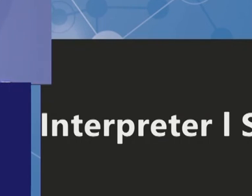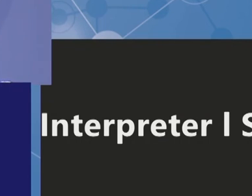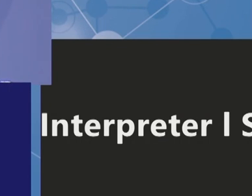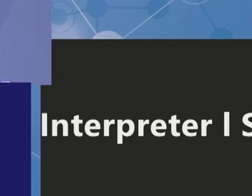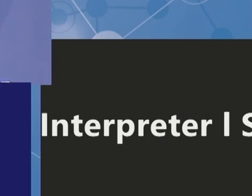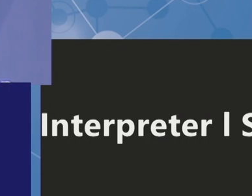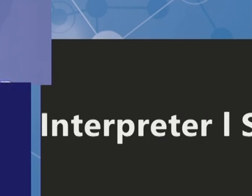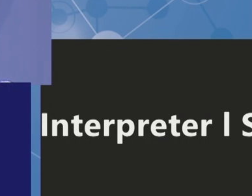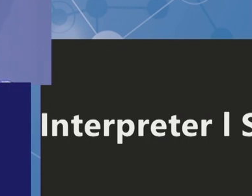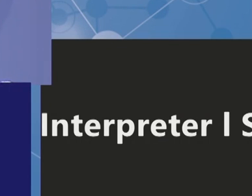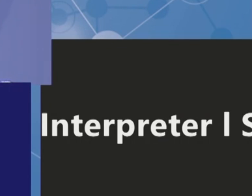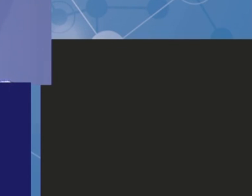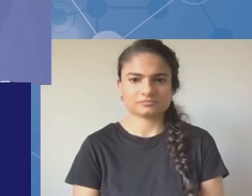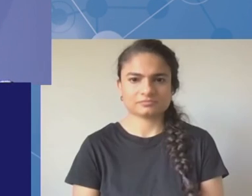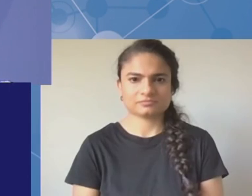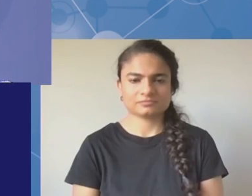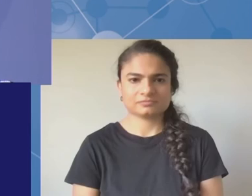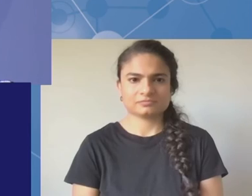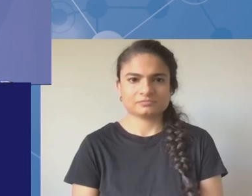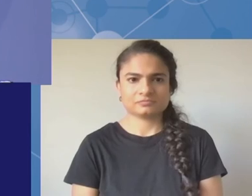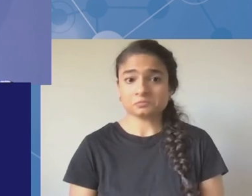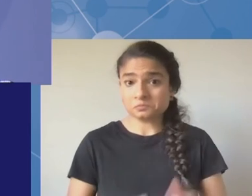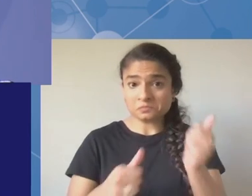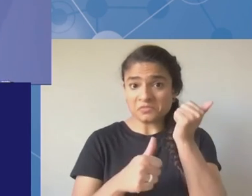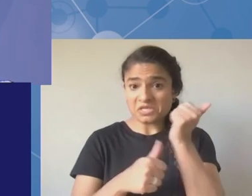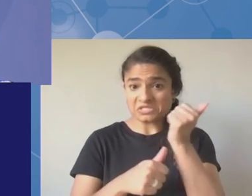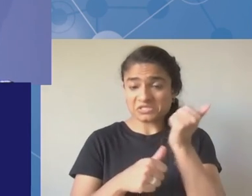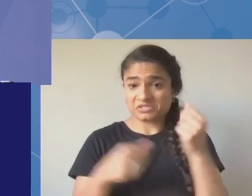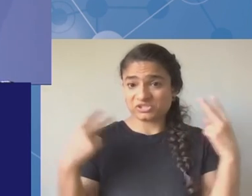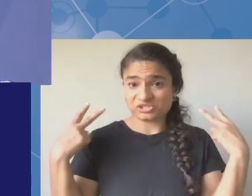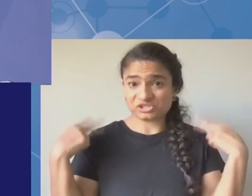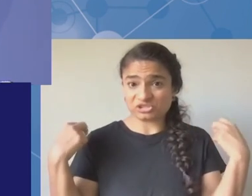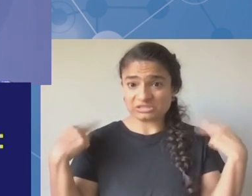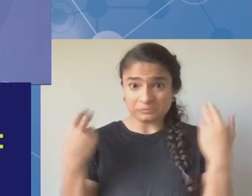Госпожа секретарь, я буду говорить по-французски.